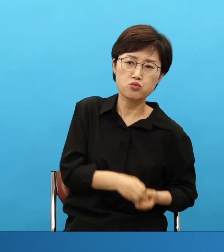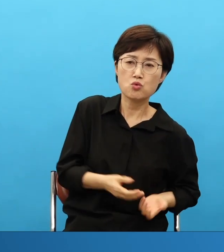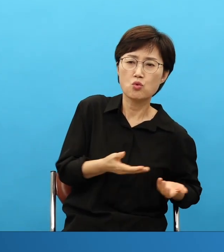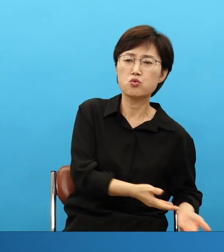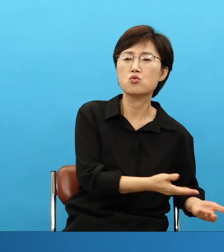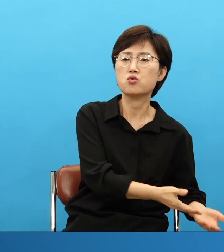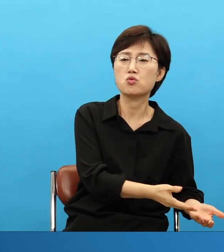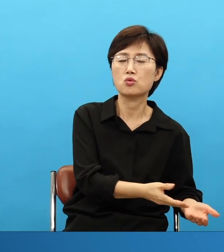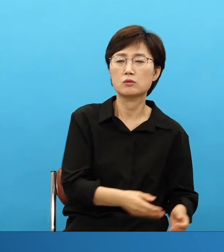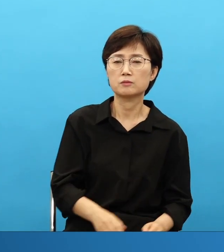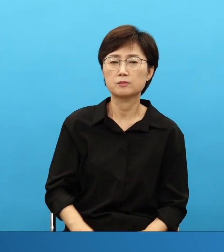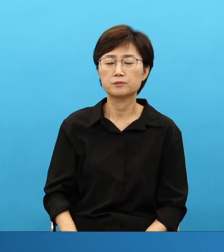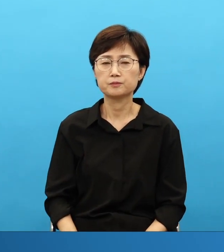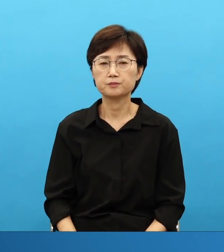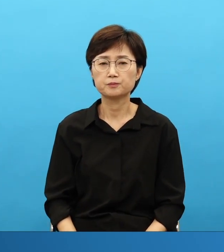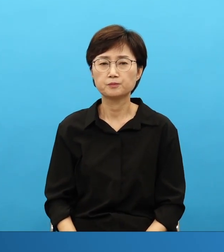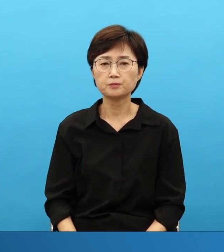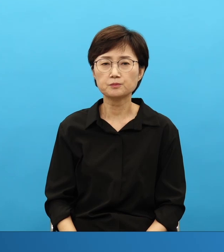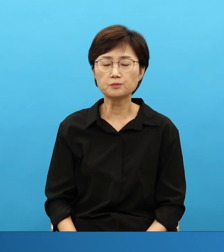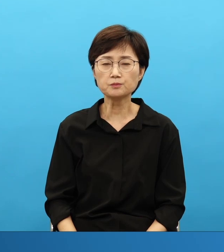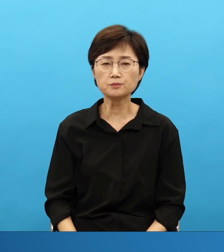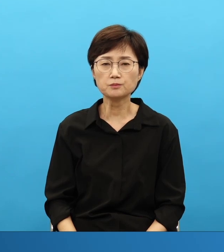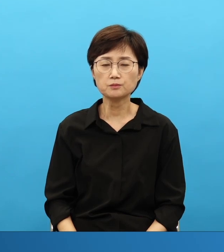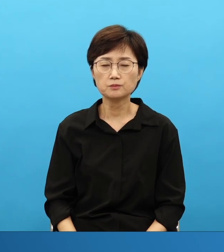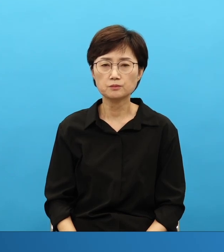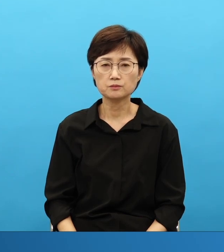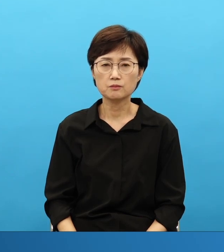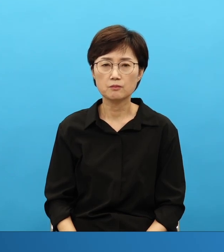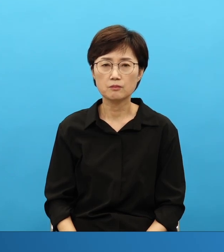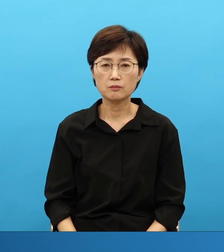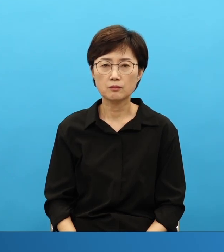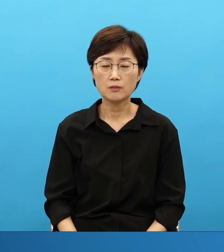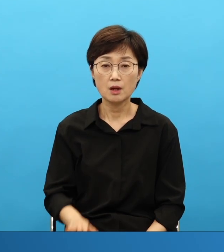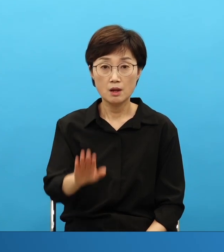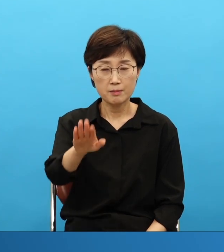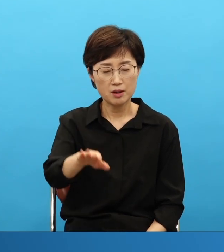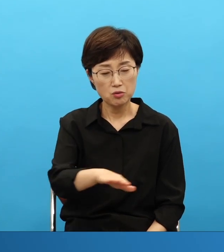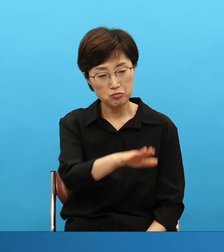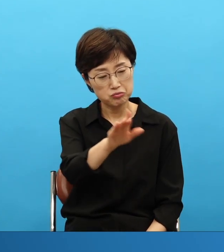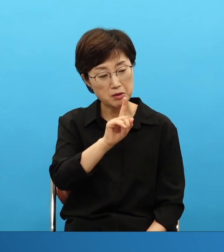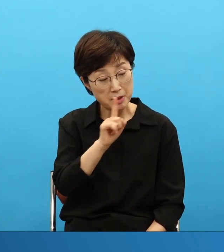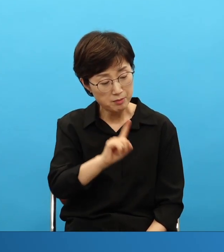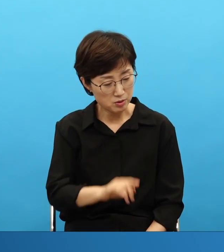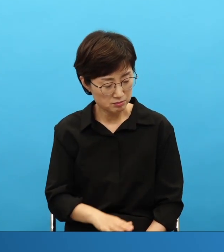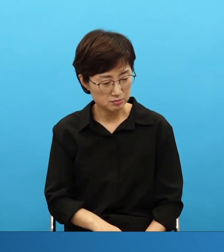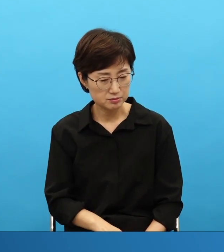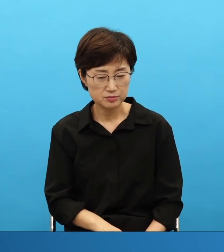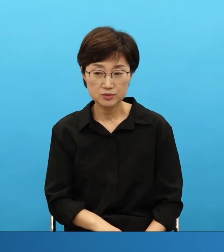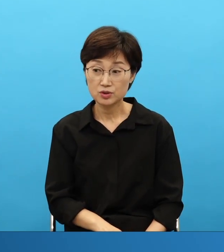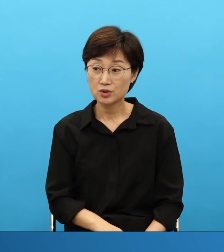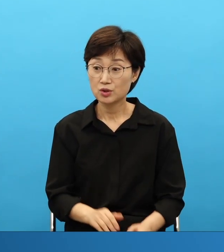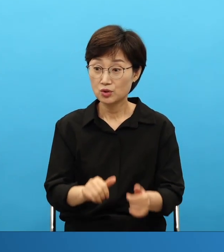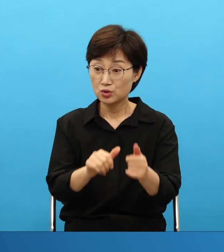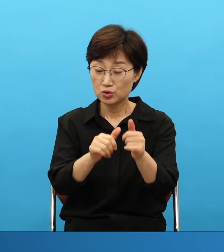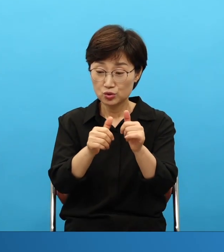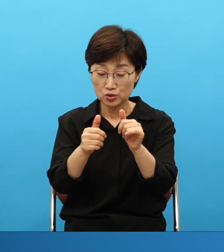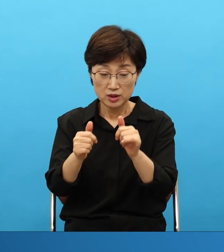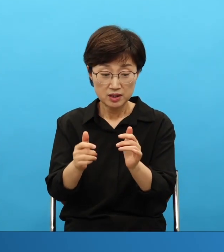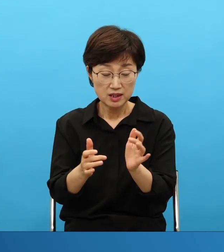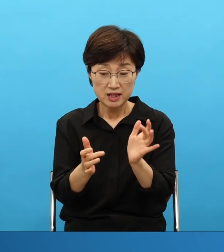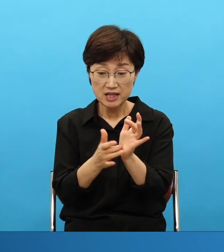됩니다 게요 우리가 히 이렇게 이야기합니다 죽음은 지옥수 이렇게 이기죠